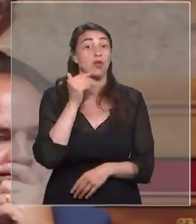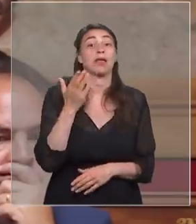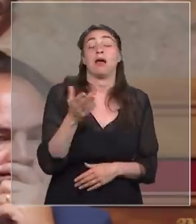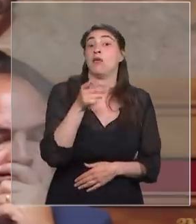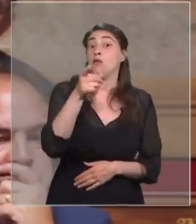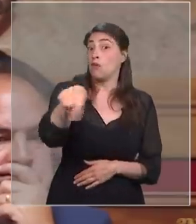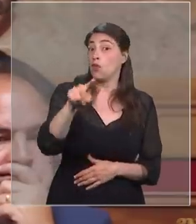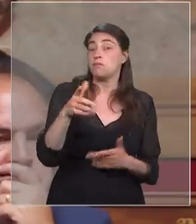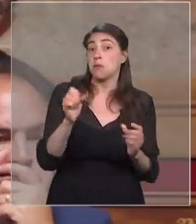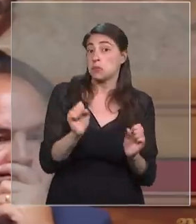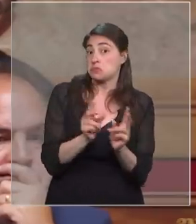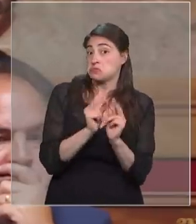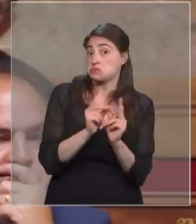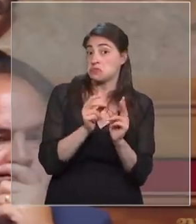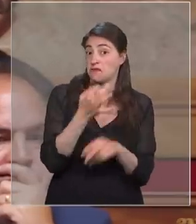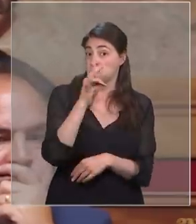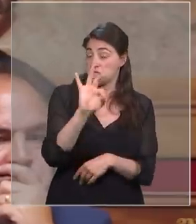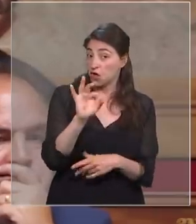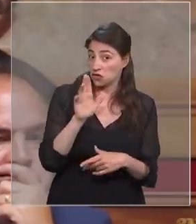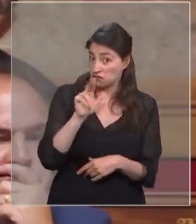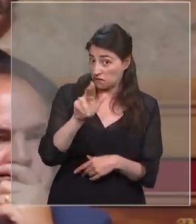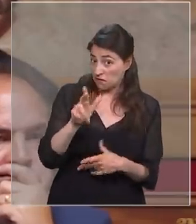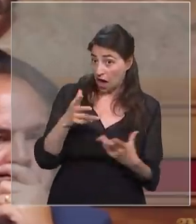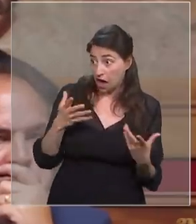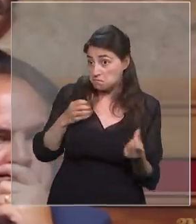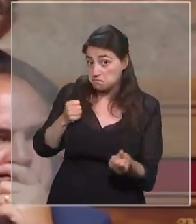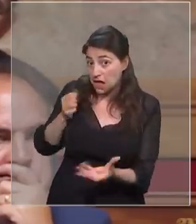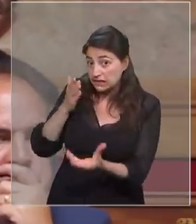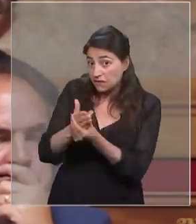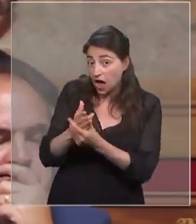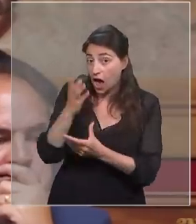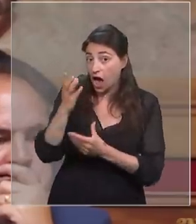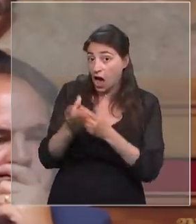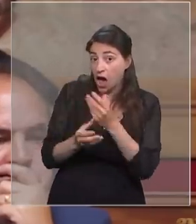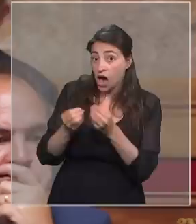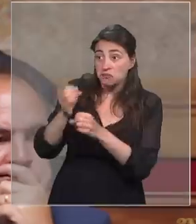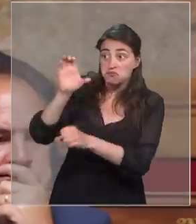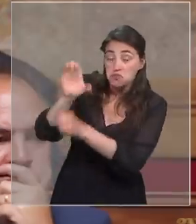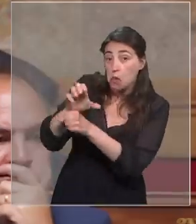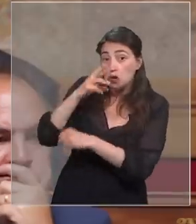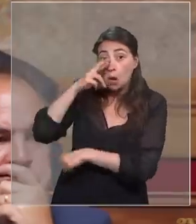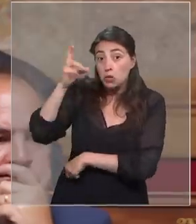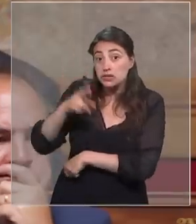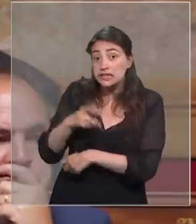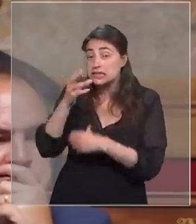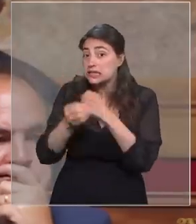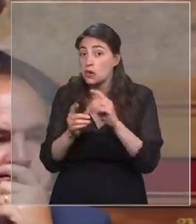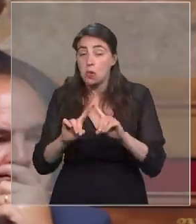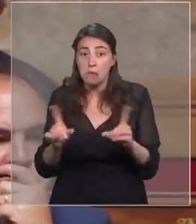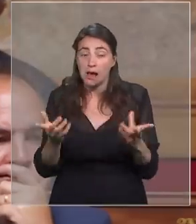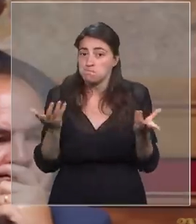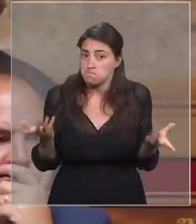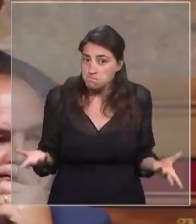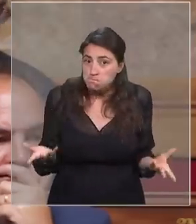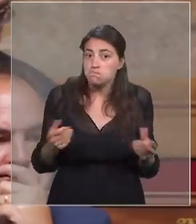France compte prendre de nouvelles initiatives diplomatiques à l'encontre de la Russie pour dénoncer son action criminelle et la